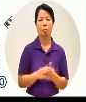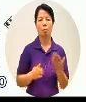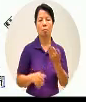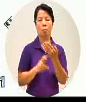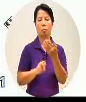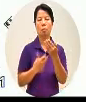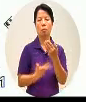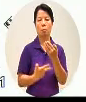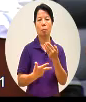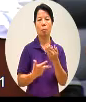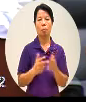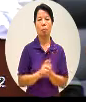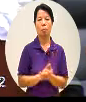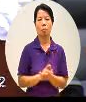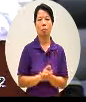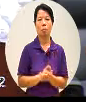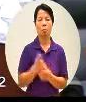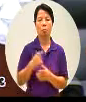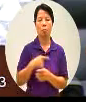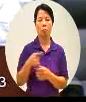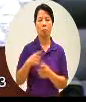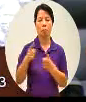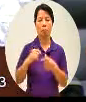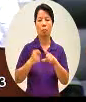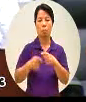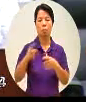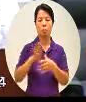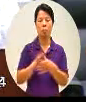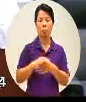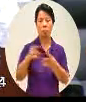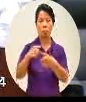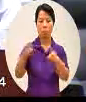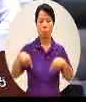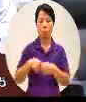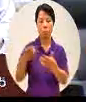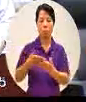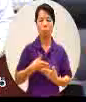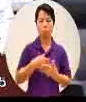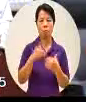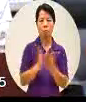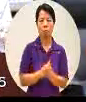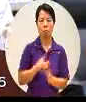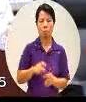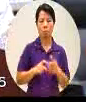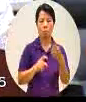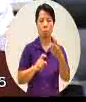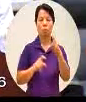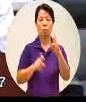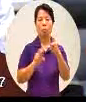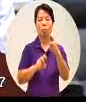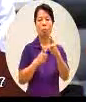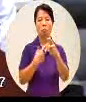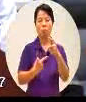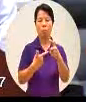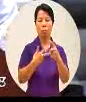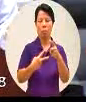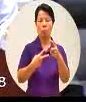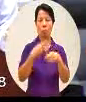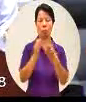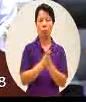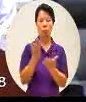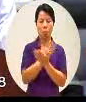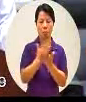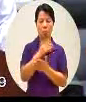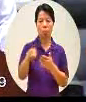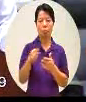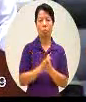27，他来一个文，他就说我10月20号要考核了。我问你啊，这